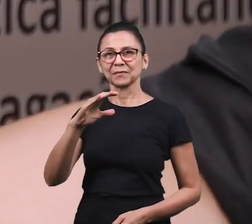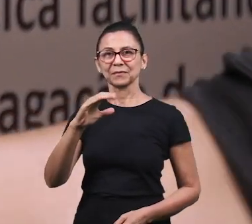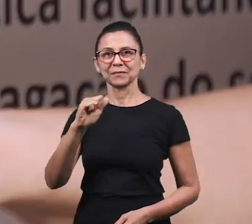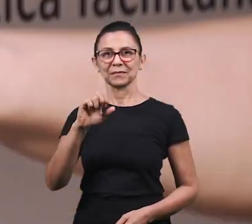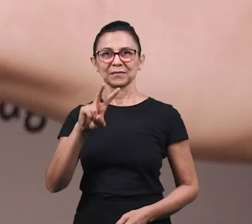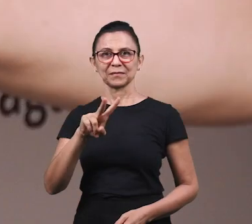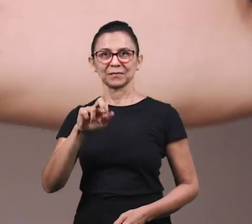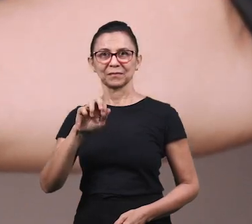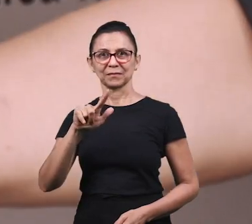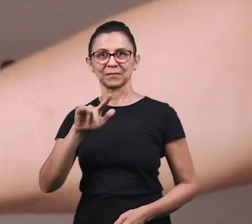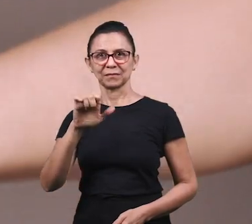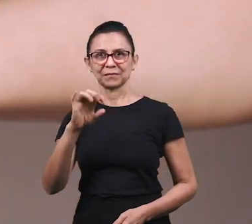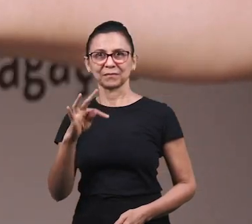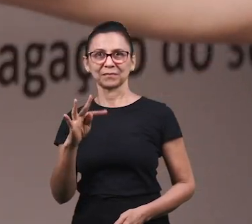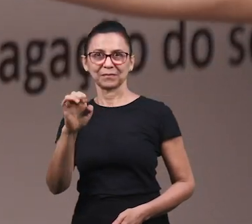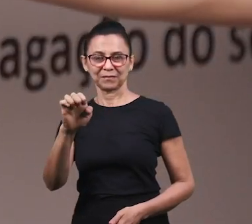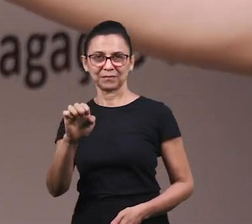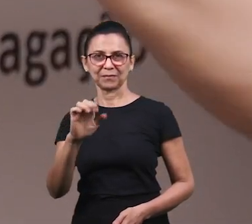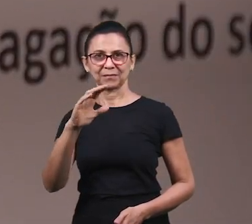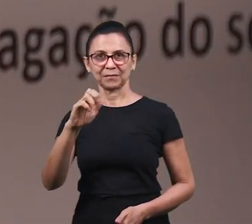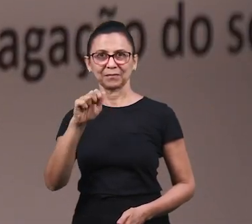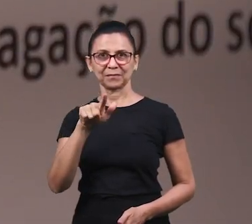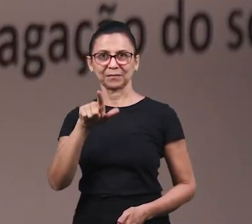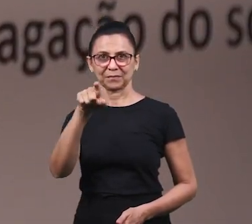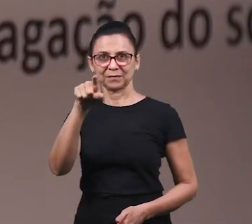le cavalette et la boîte.